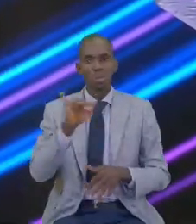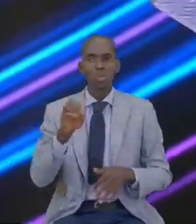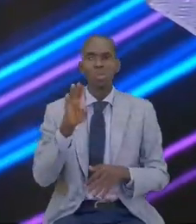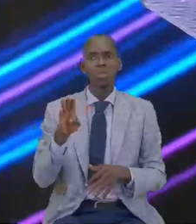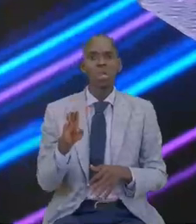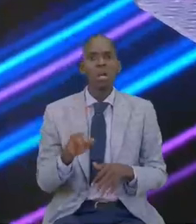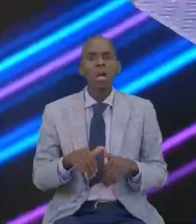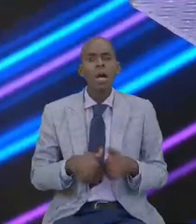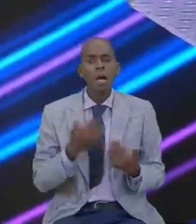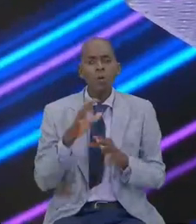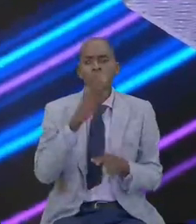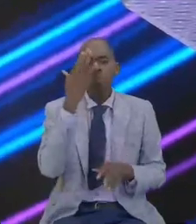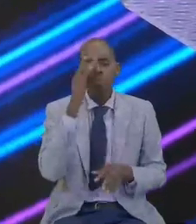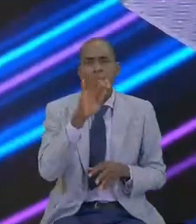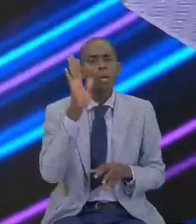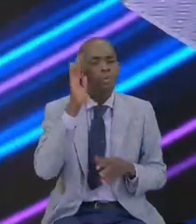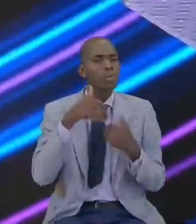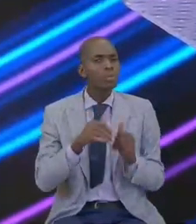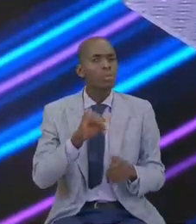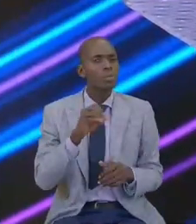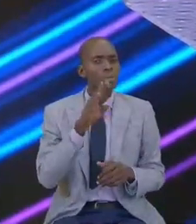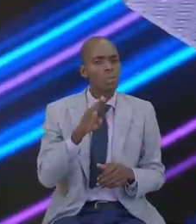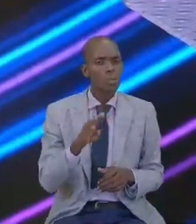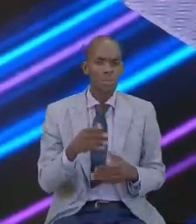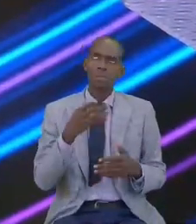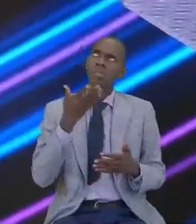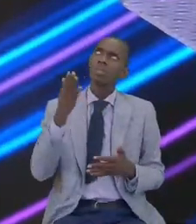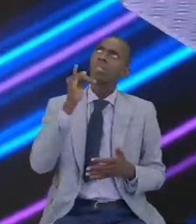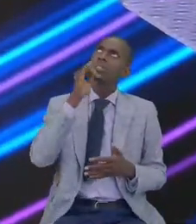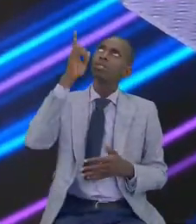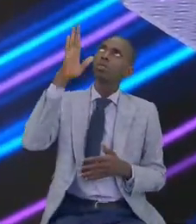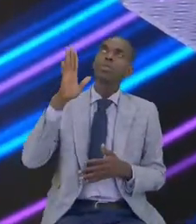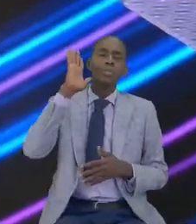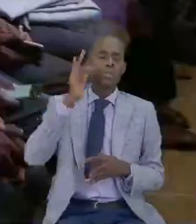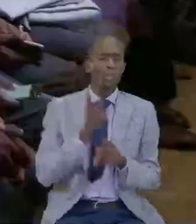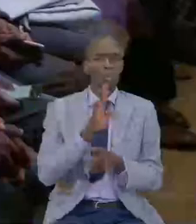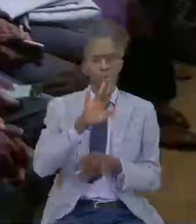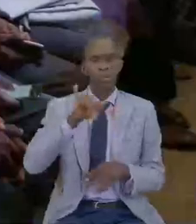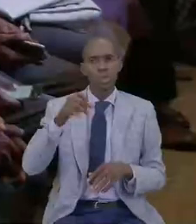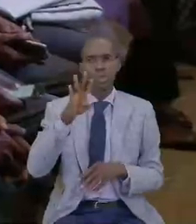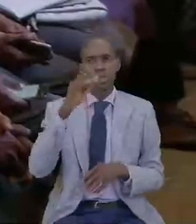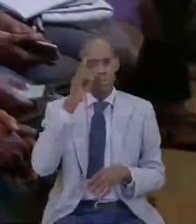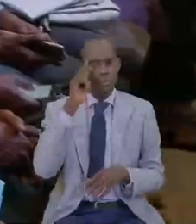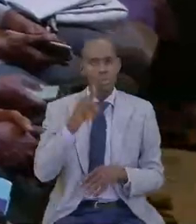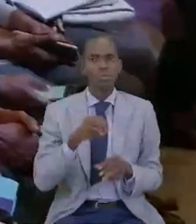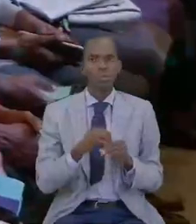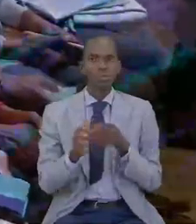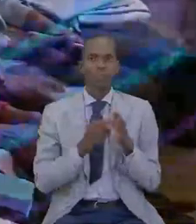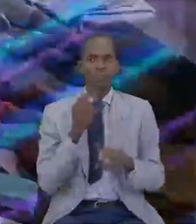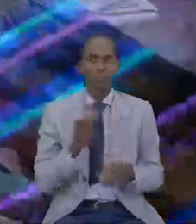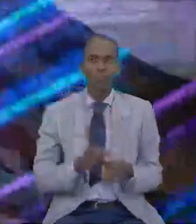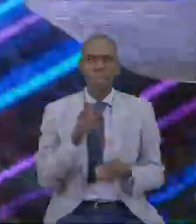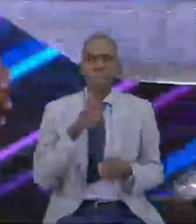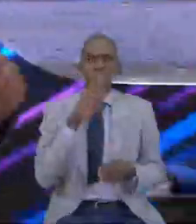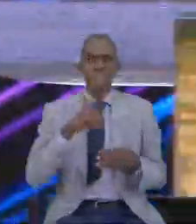Comment est-ce que tu sais? Il y a un Dieu au ciel qui va préserver ton emploi au nom de Jésus. Tu es en fiançailles. Et comme